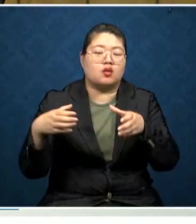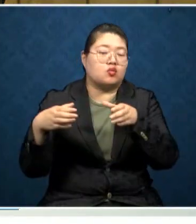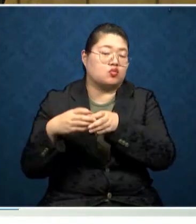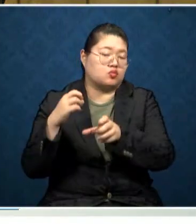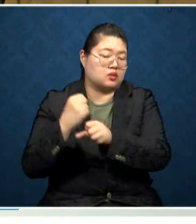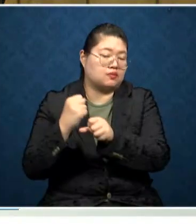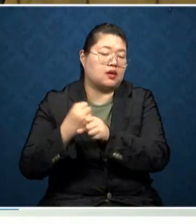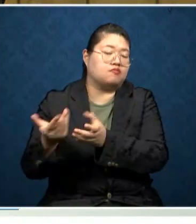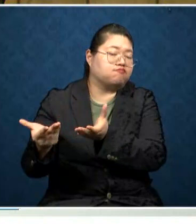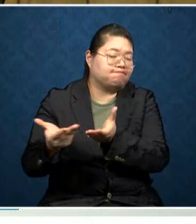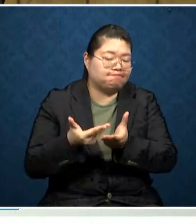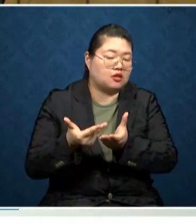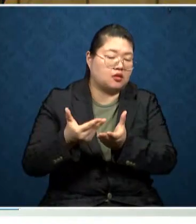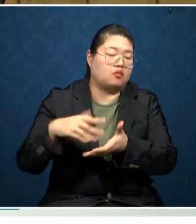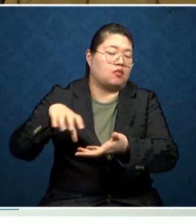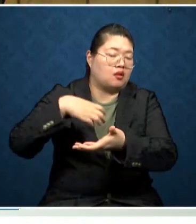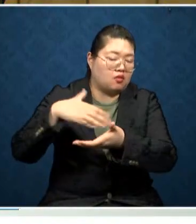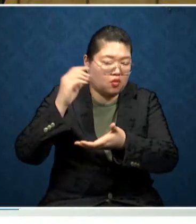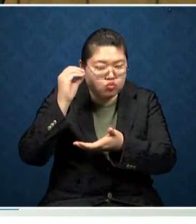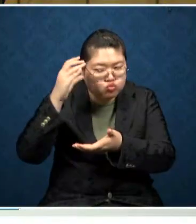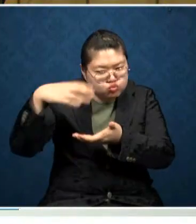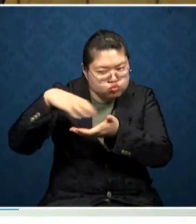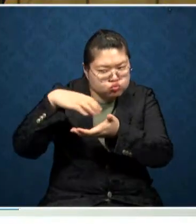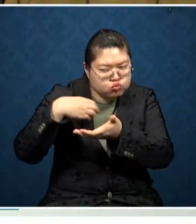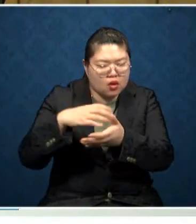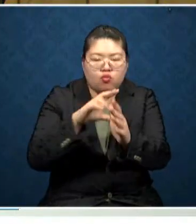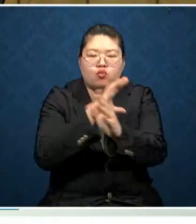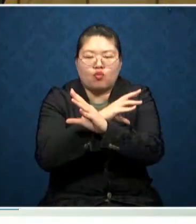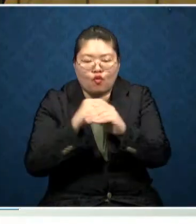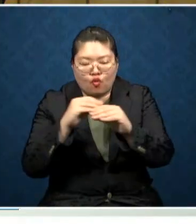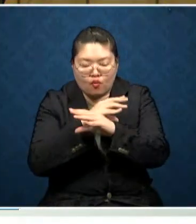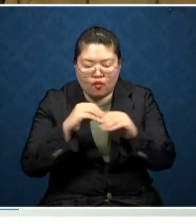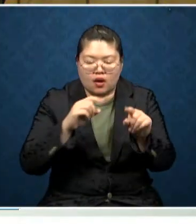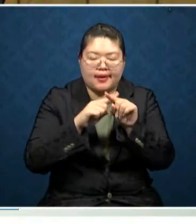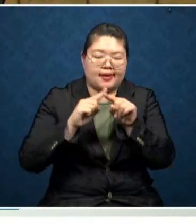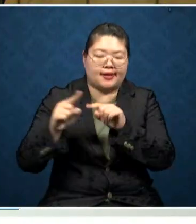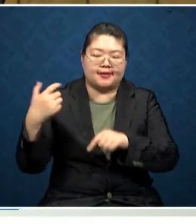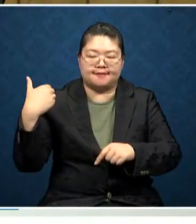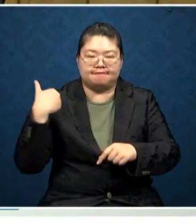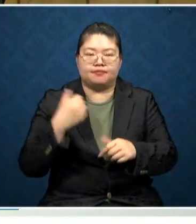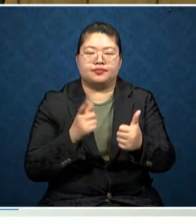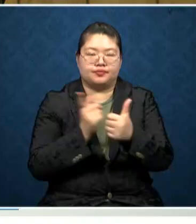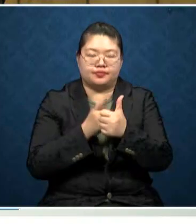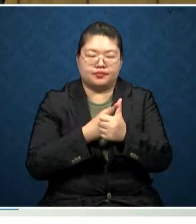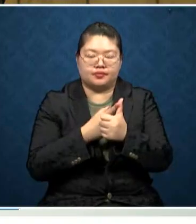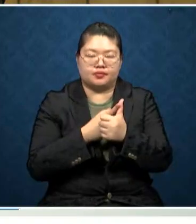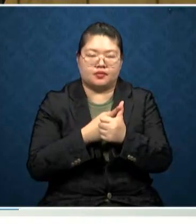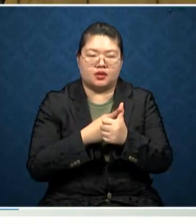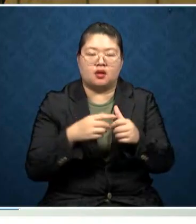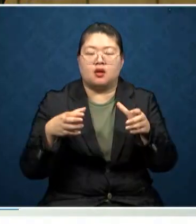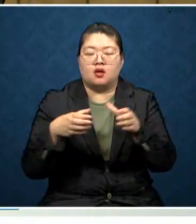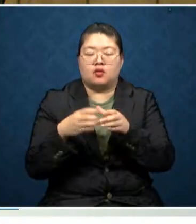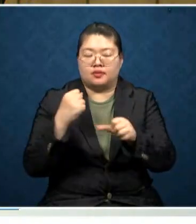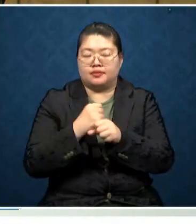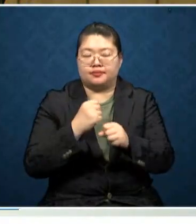ให้ข้อมูลและแลกเปลี่ยนความคิดเห็นในประเด็นต่างๆประกอบด้วย 1หน่วยงานที่มีหน้า